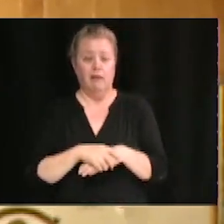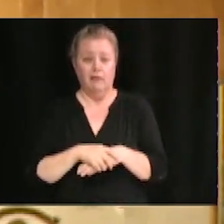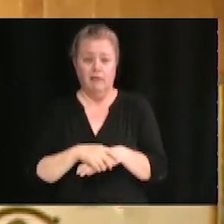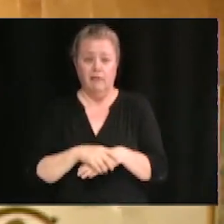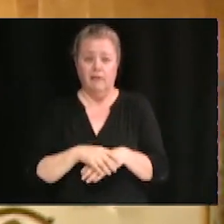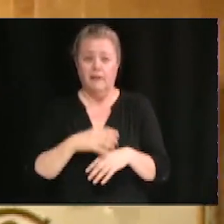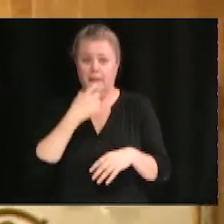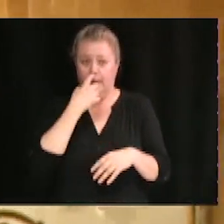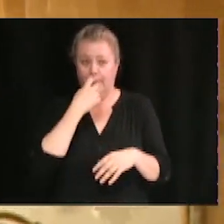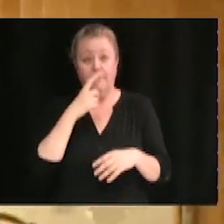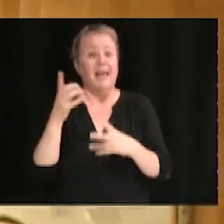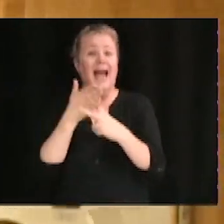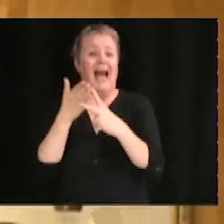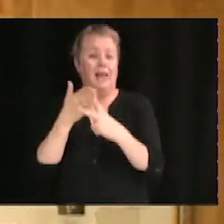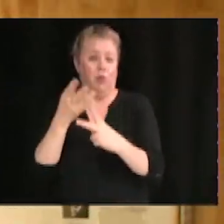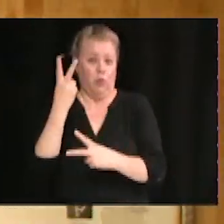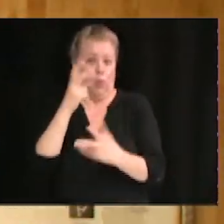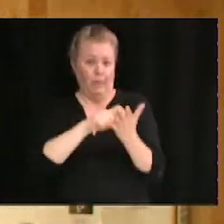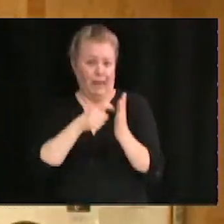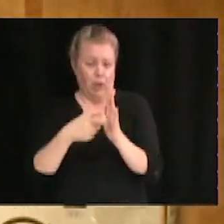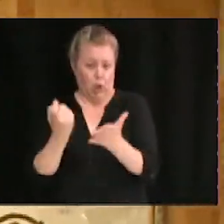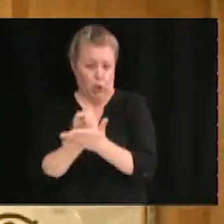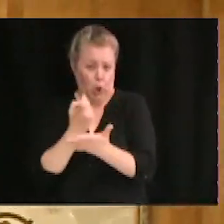fait en deux périodes de hockey canadien-nordique,